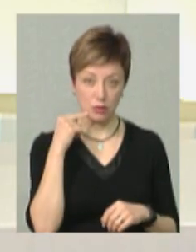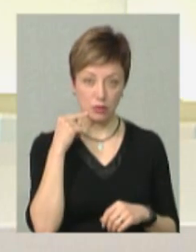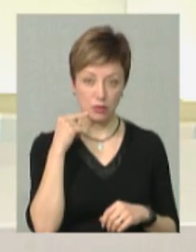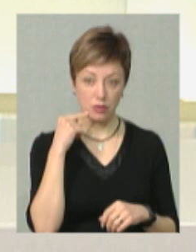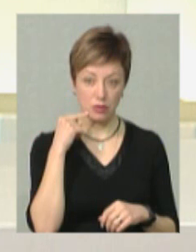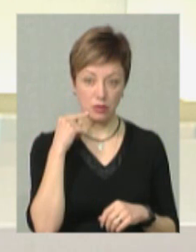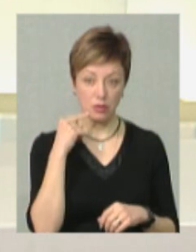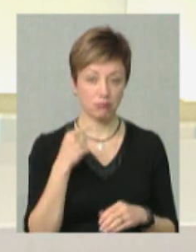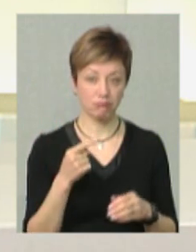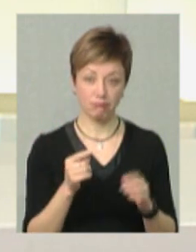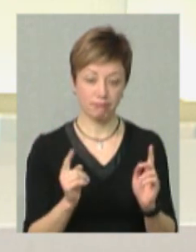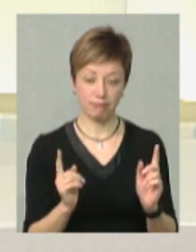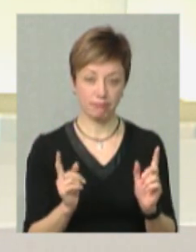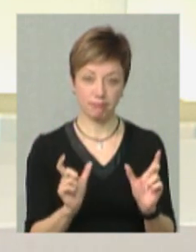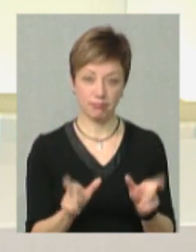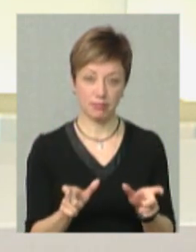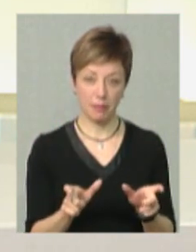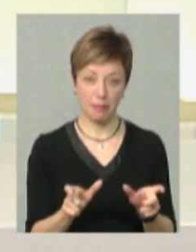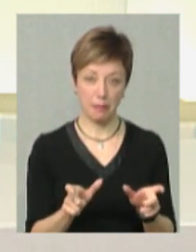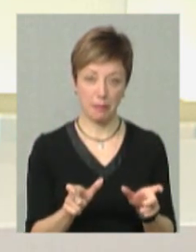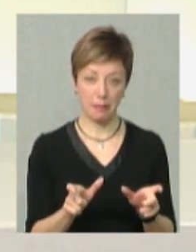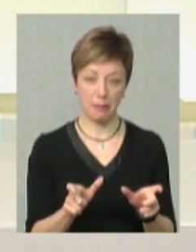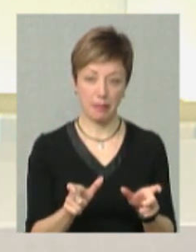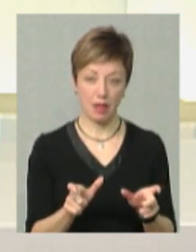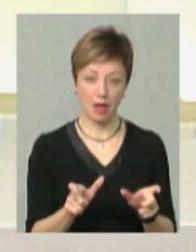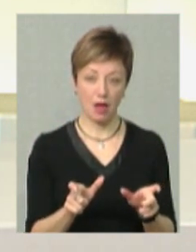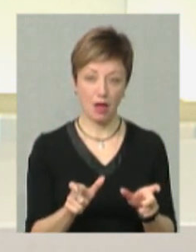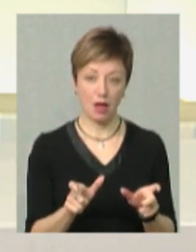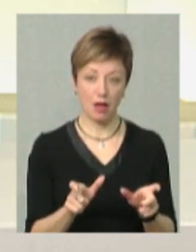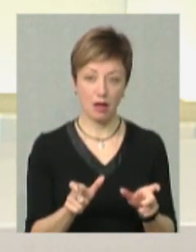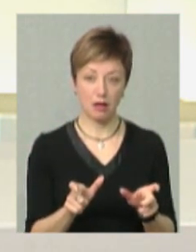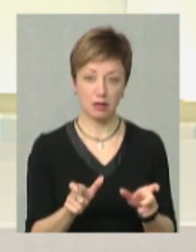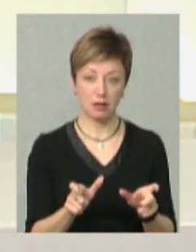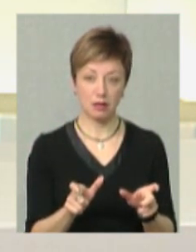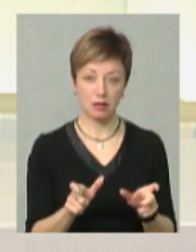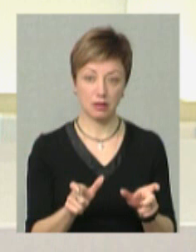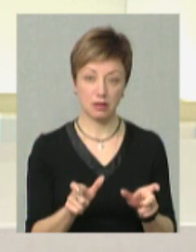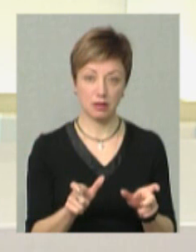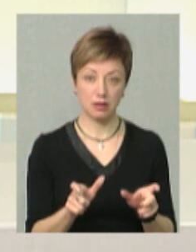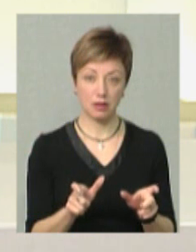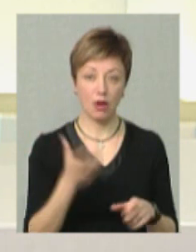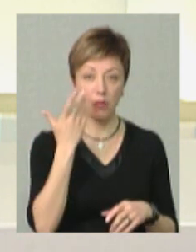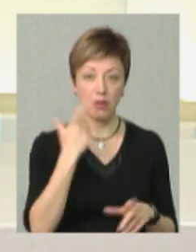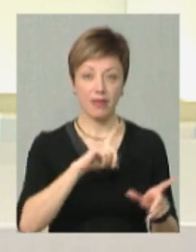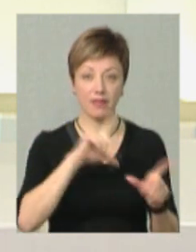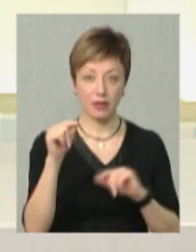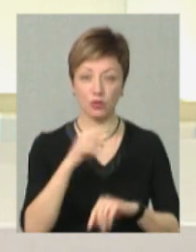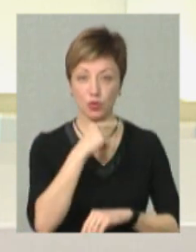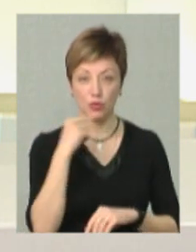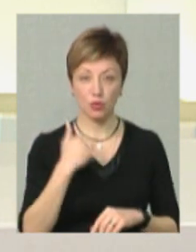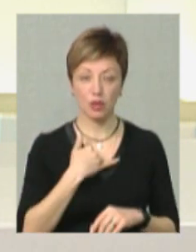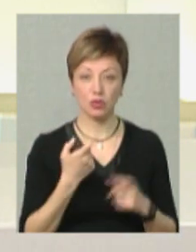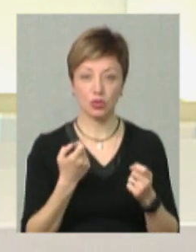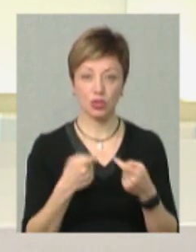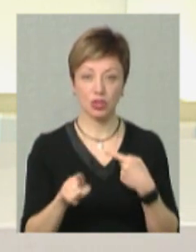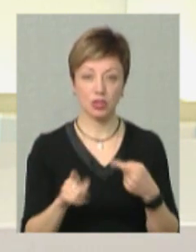обмежено. Поки що, якщо обмежена При виїзді в Росію в нас був